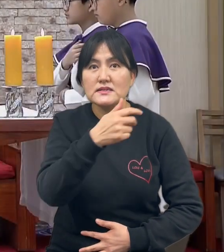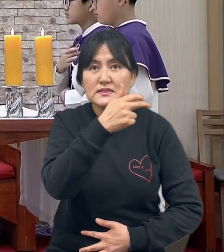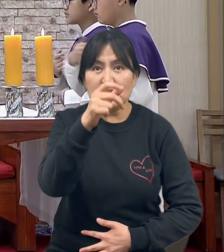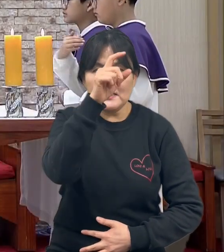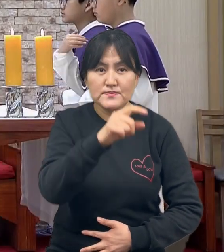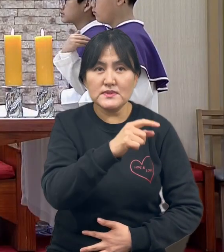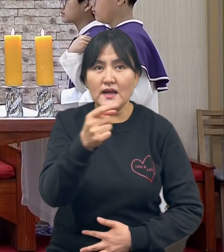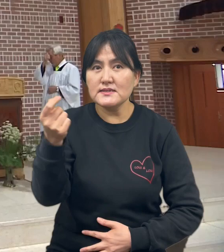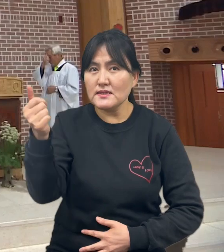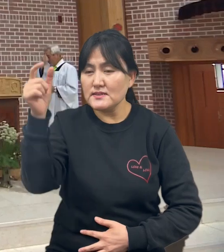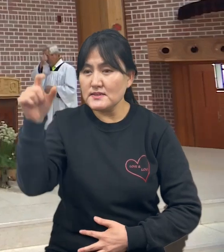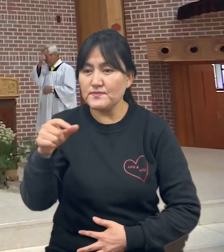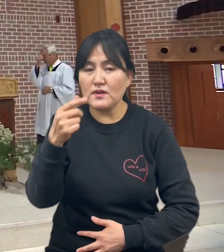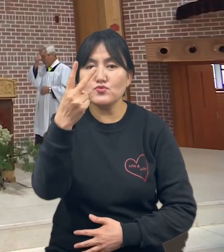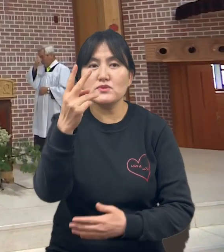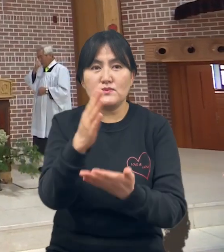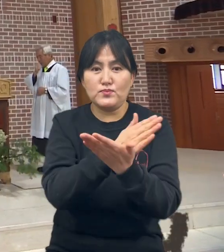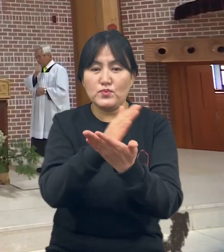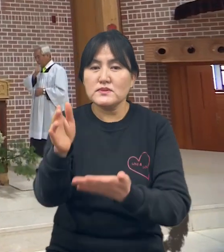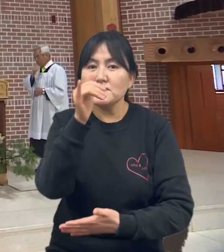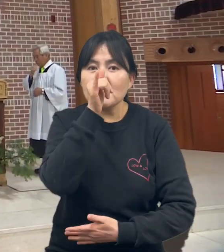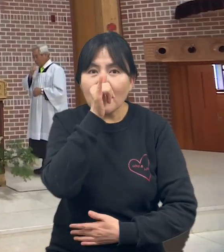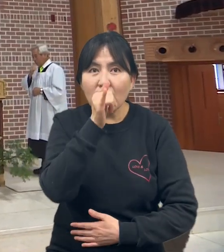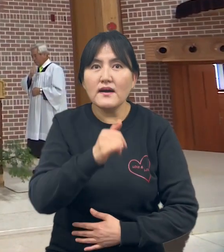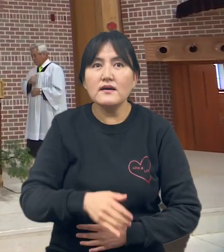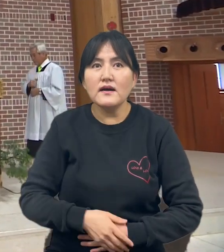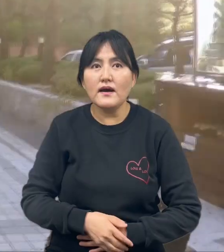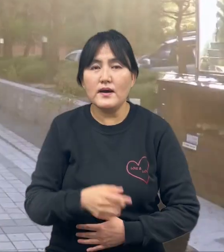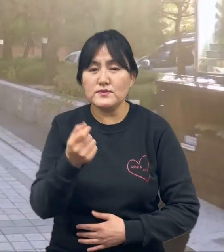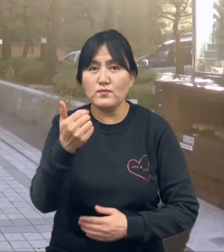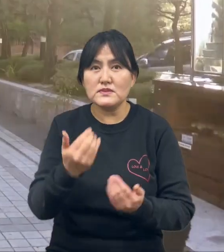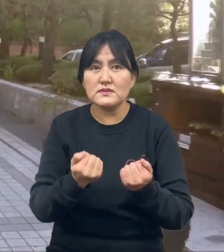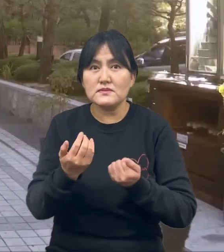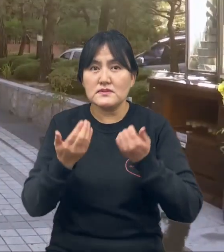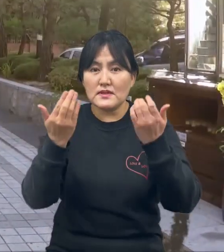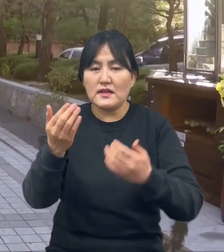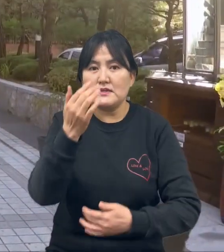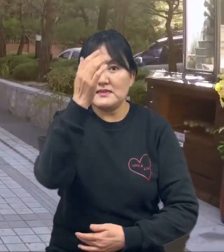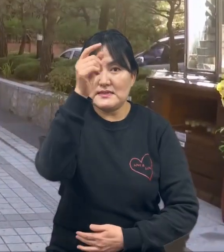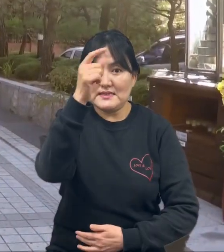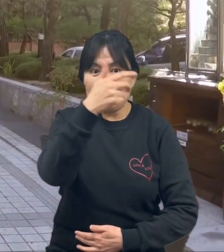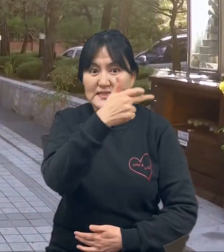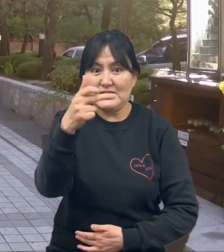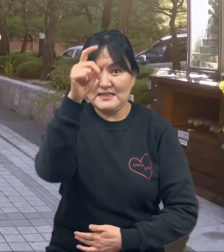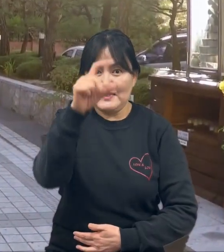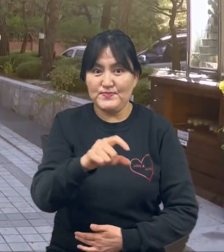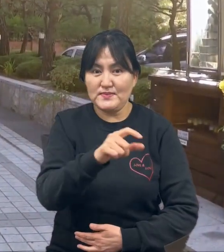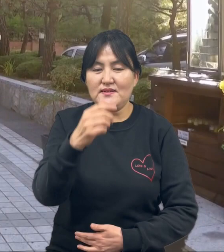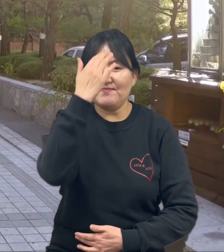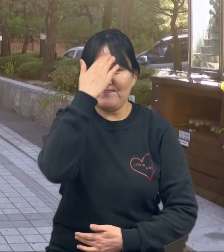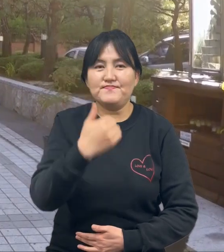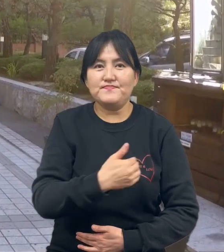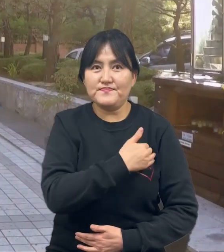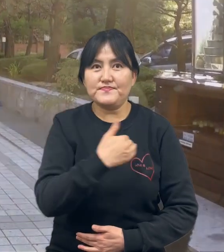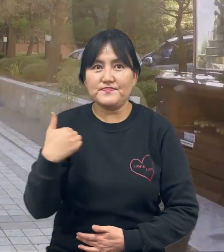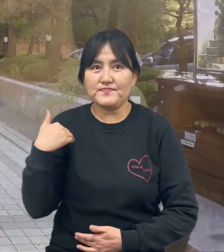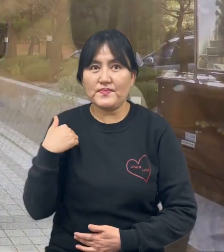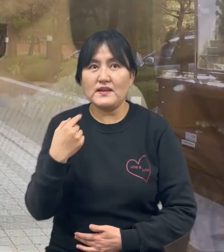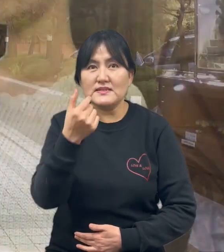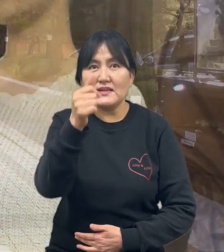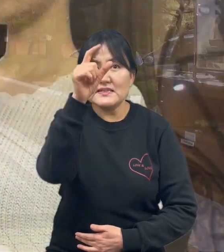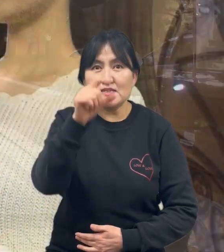십자성호는 큰 십자성호와 작은 십자성호 두 가지로 구분되는데요. 방금 설명드린 십자성호는 큰